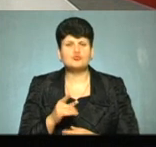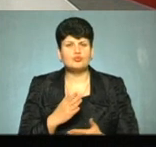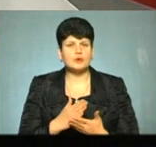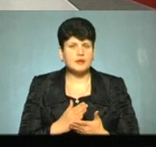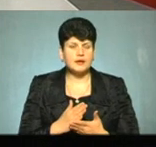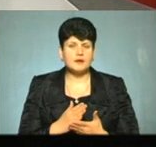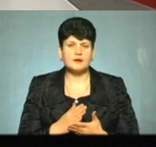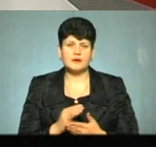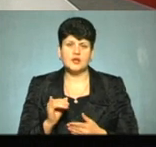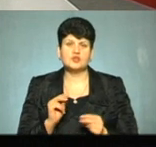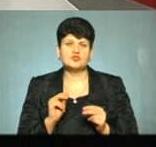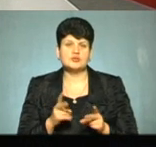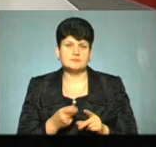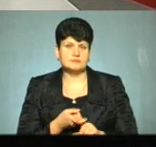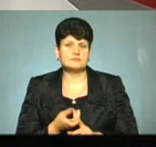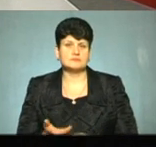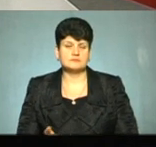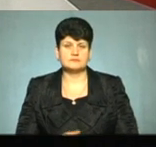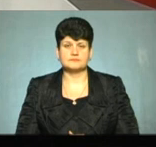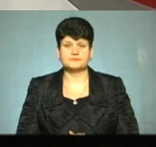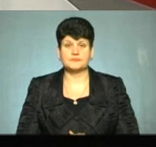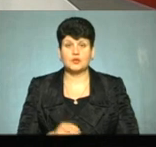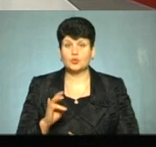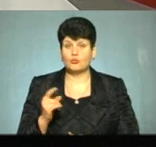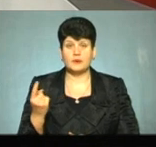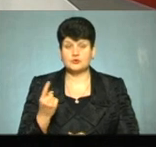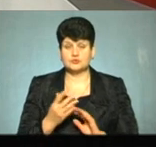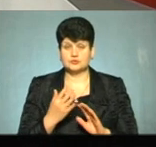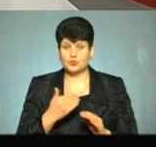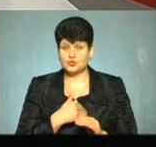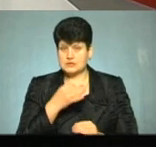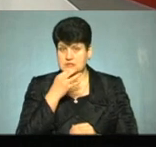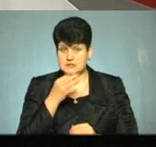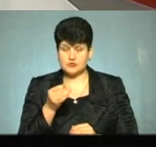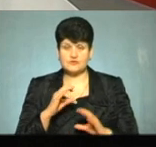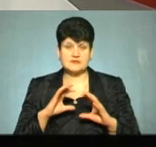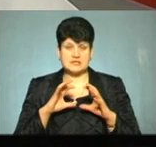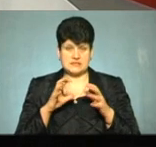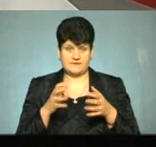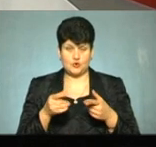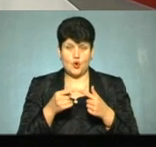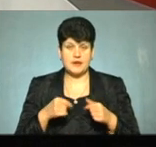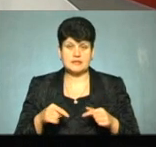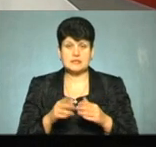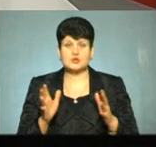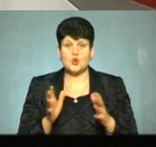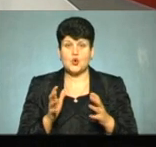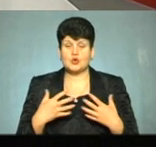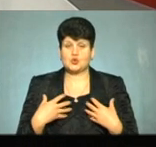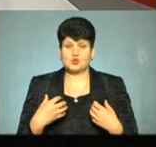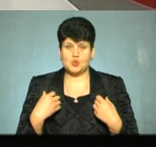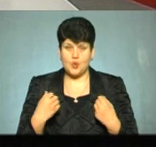чому вона є і чим вона спровокована? Ну, перш за все, я хочу сказати, що Всесвітньою організацією